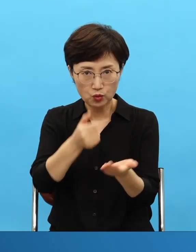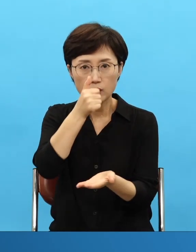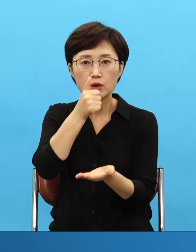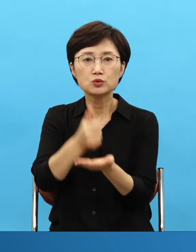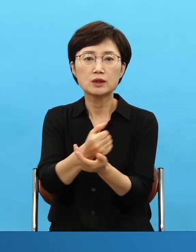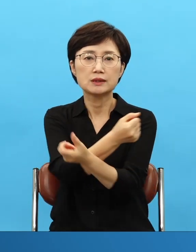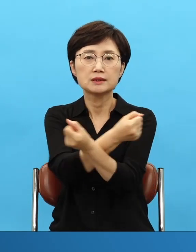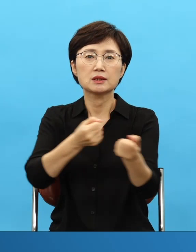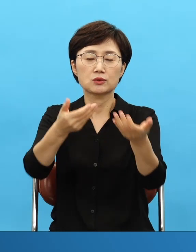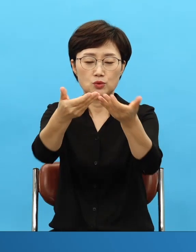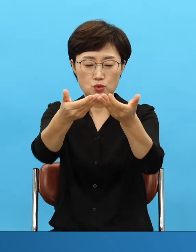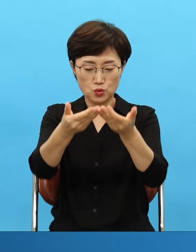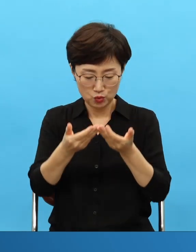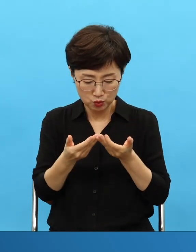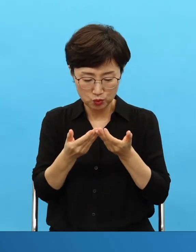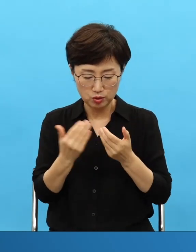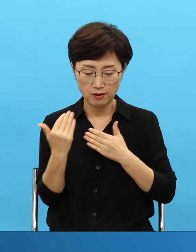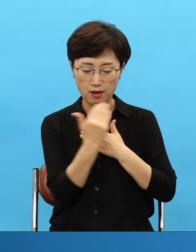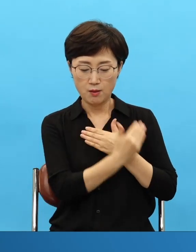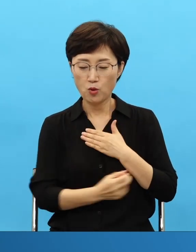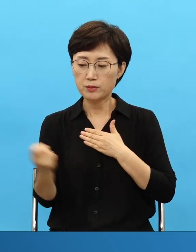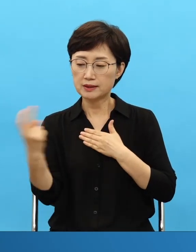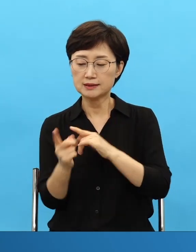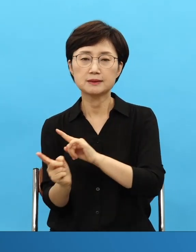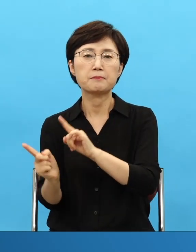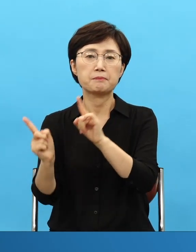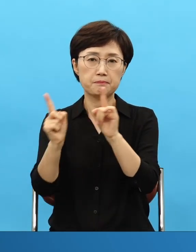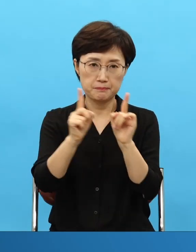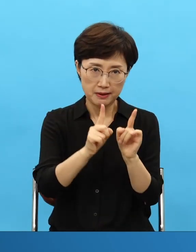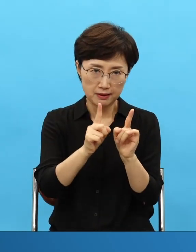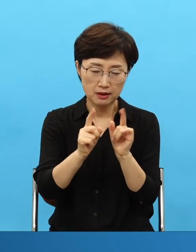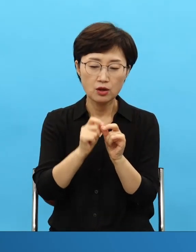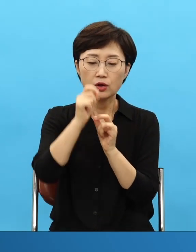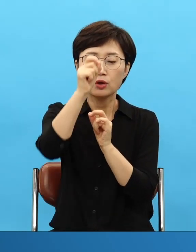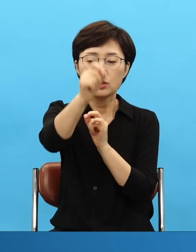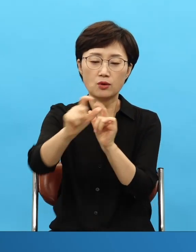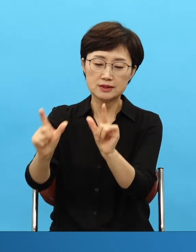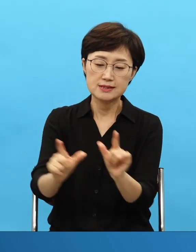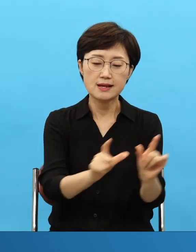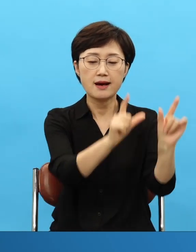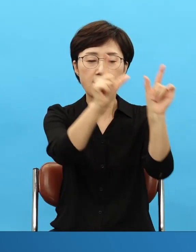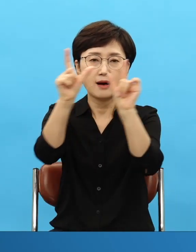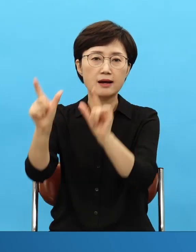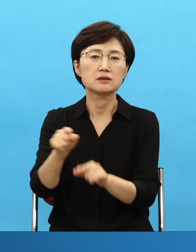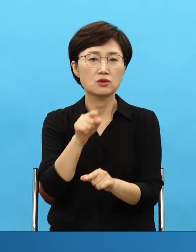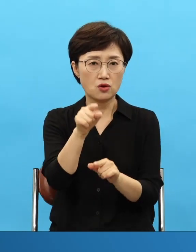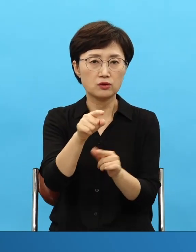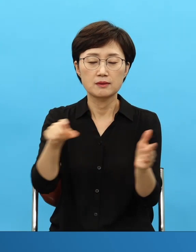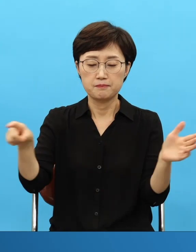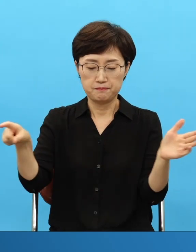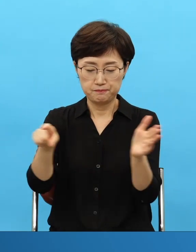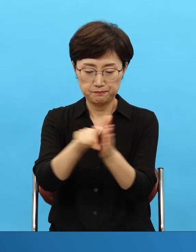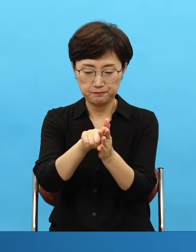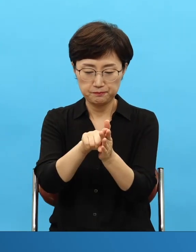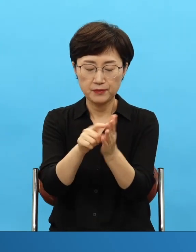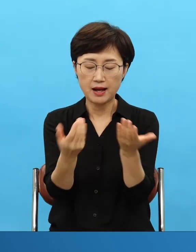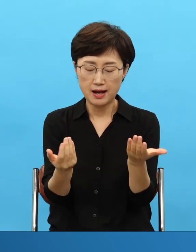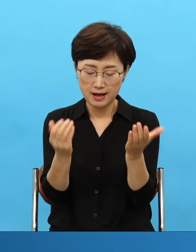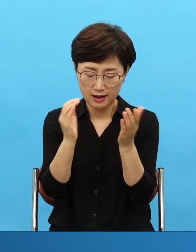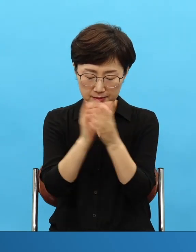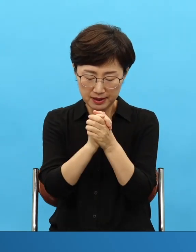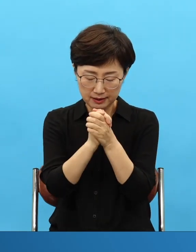교통하는 것과 죄를 사하여 주시는 것과 몸이 다시 사는 것과 영원히 사는